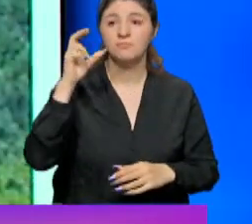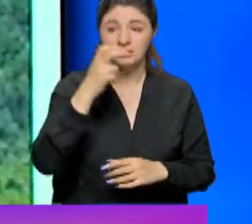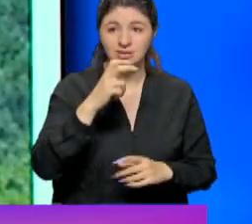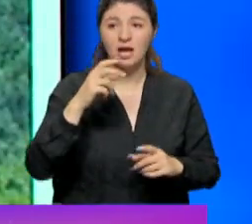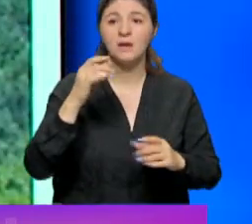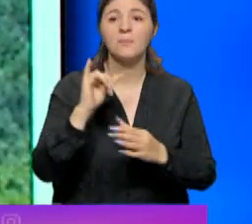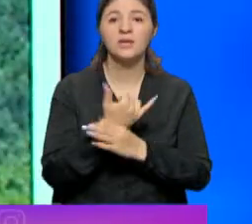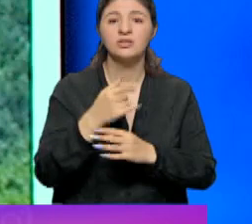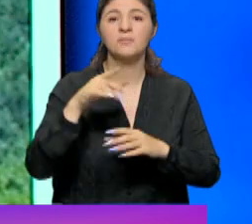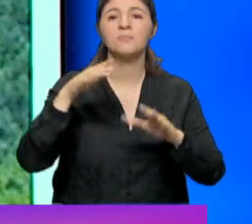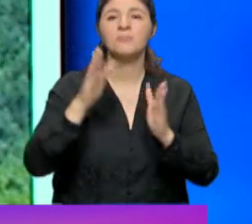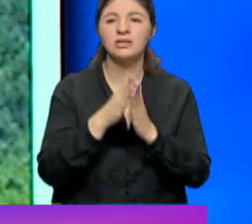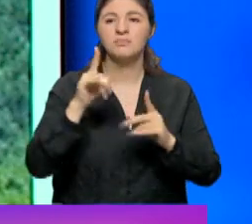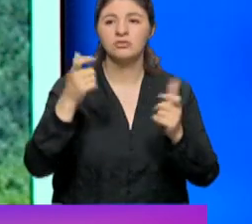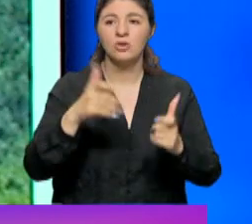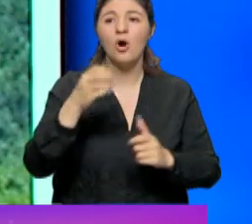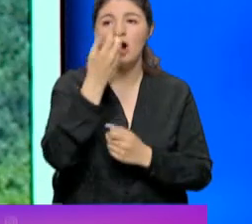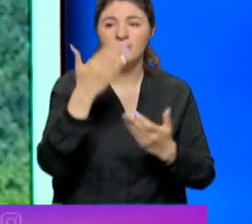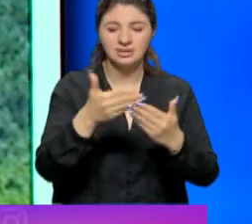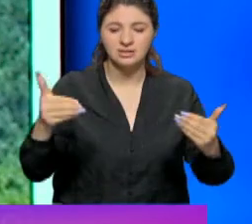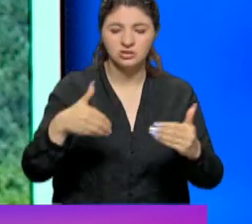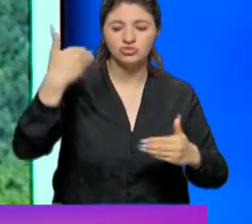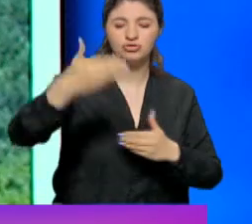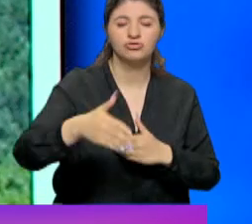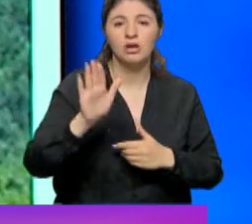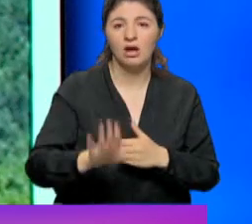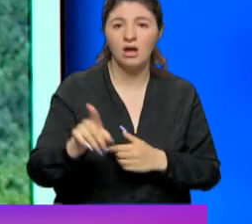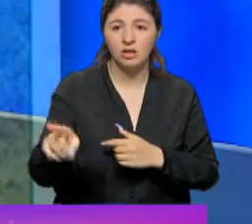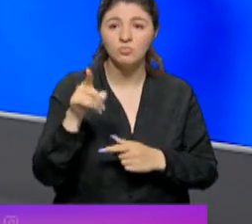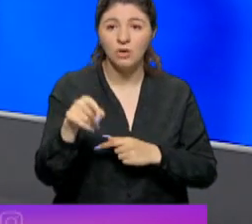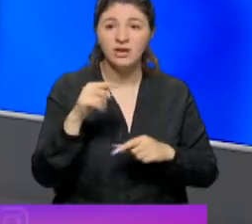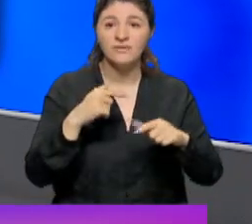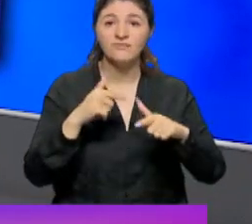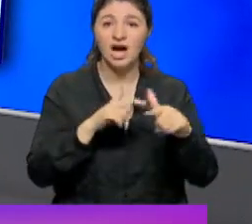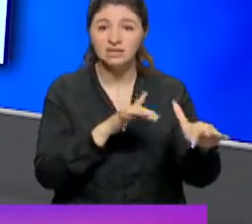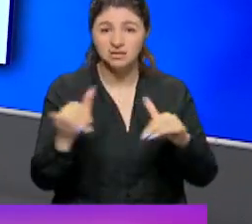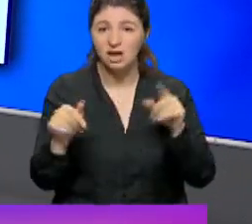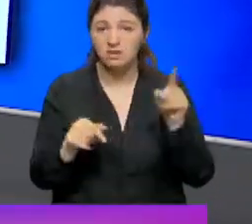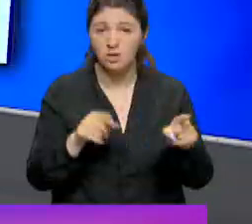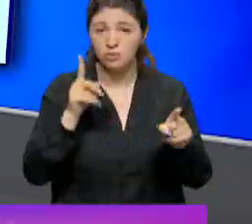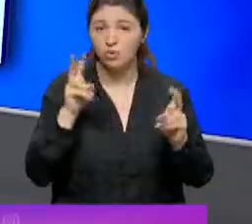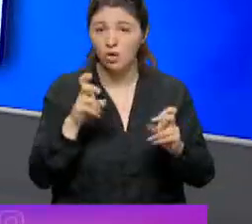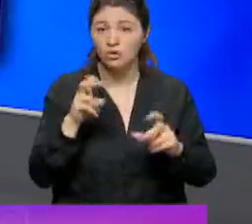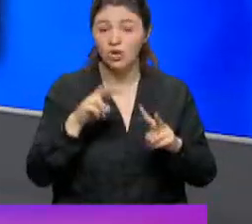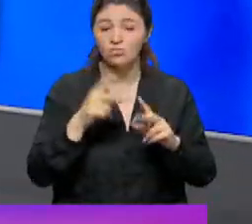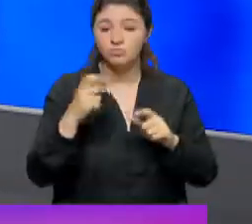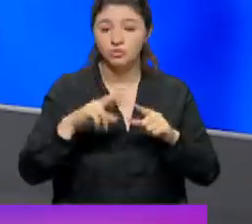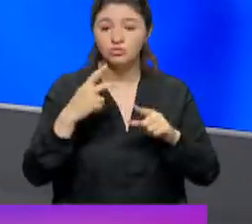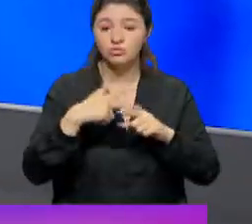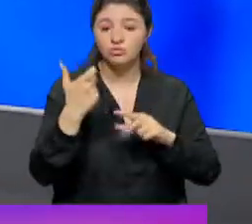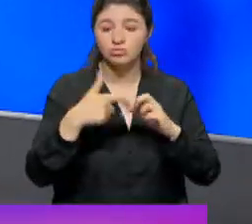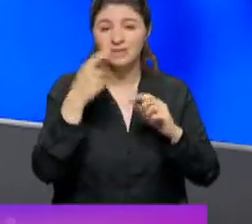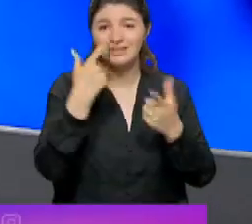Bilecik ve Mersin'deki bazı alanlar orman sınırları dışına çıkarıldı Bu arada fazla sayıda bu konuda muzura